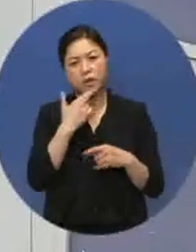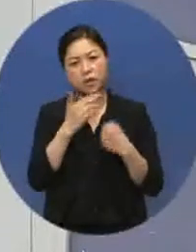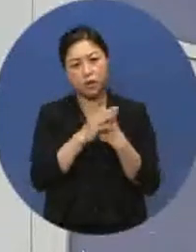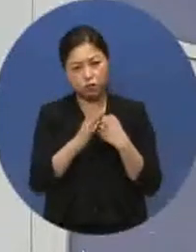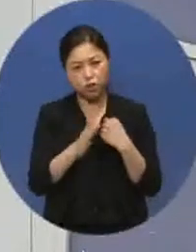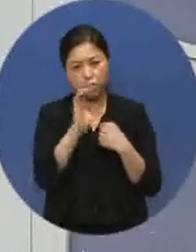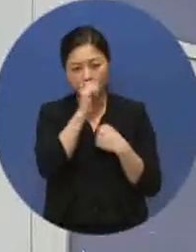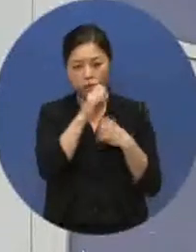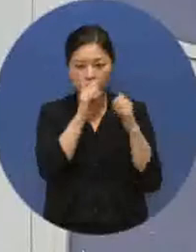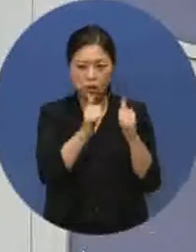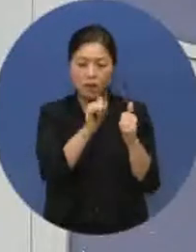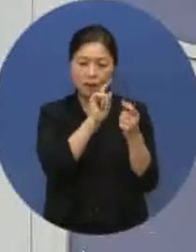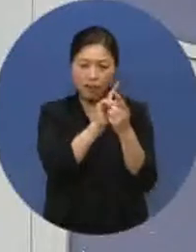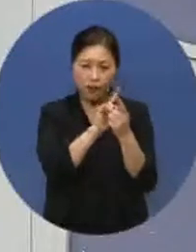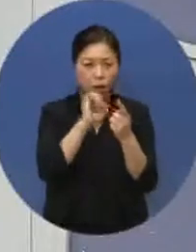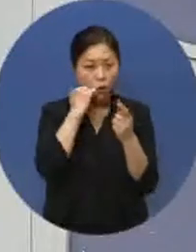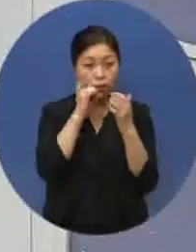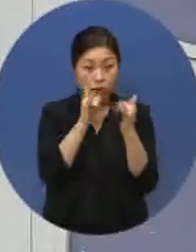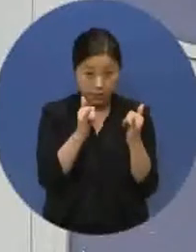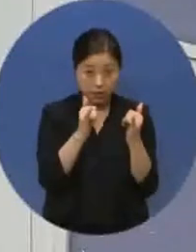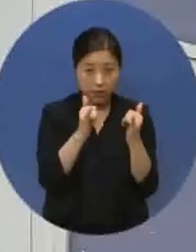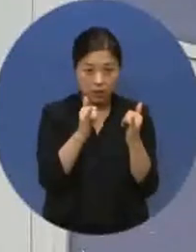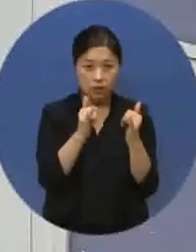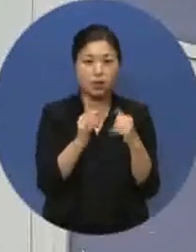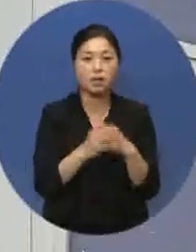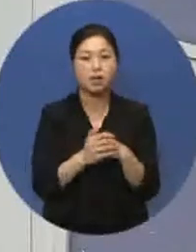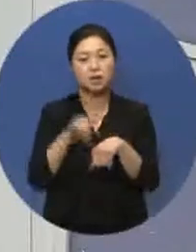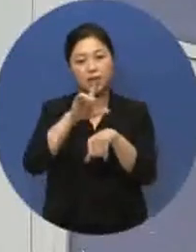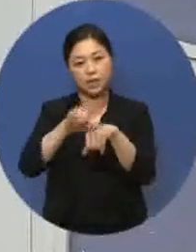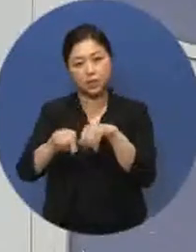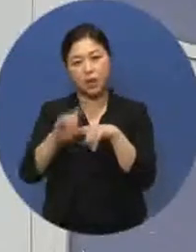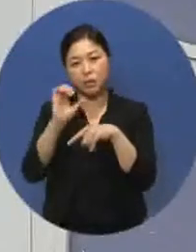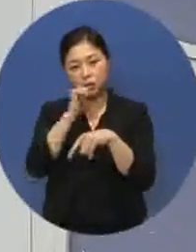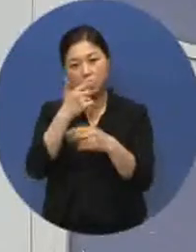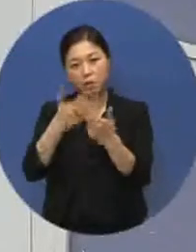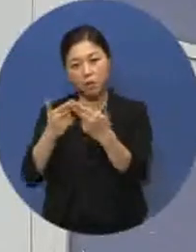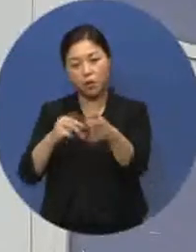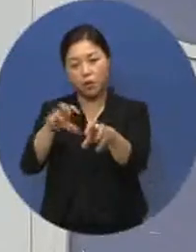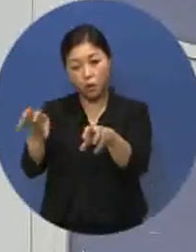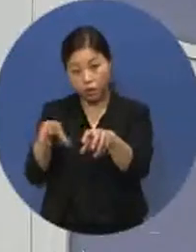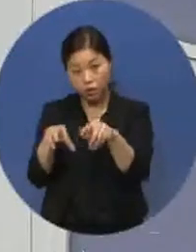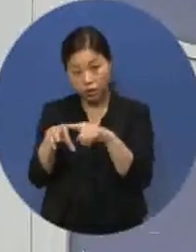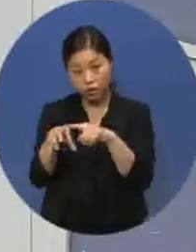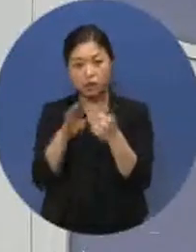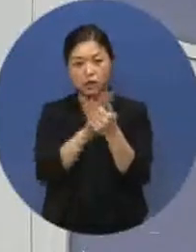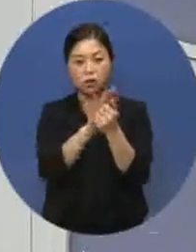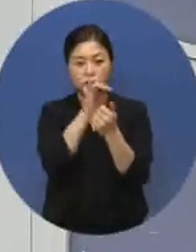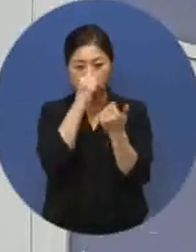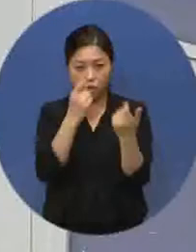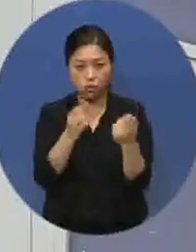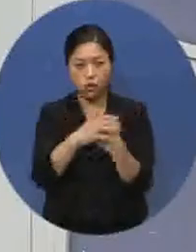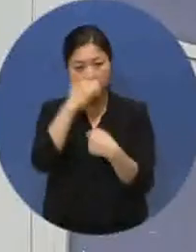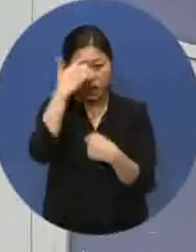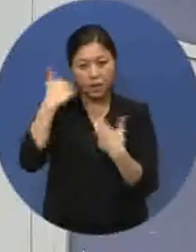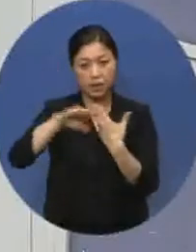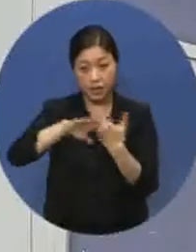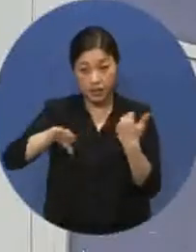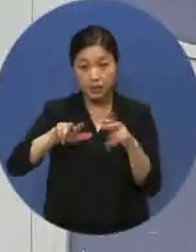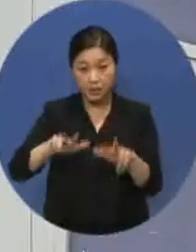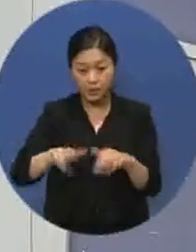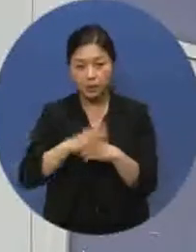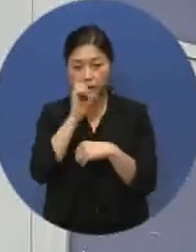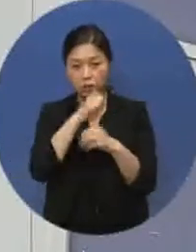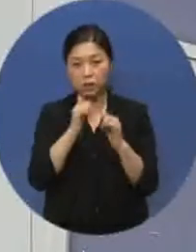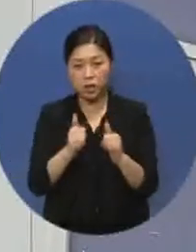각 지방변호사회에서 그런 법률 구조 작업을 하고 구조 사업을 하고 있고요. 또 옛날과 달리 지금은